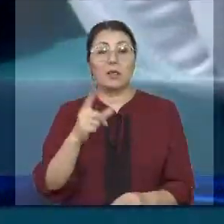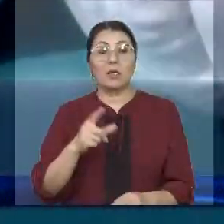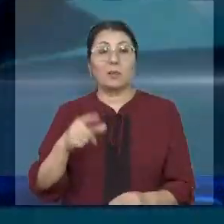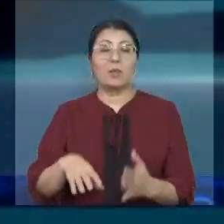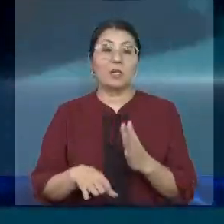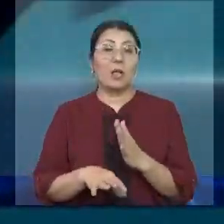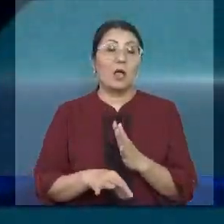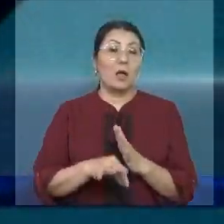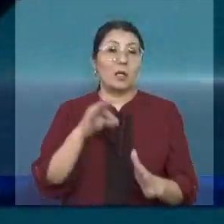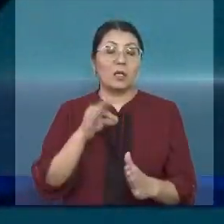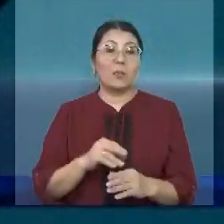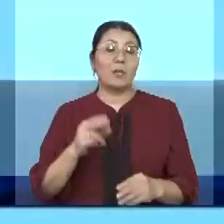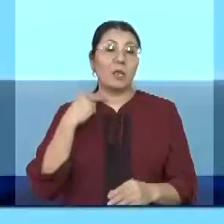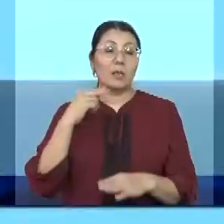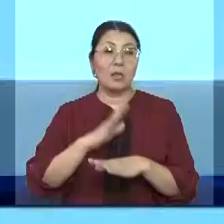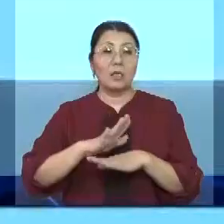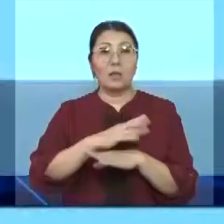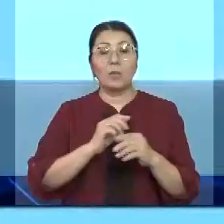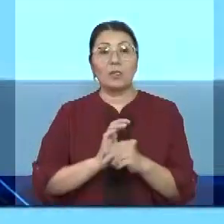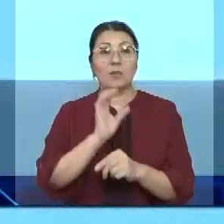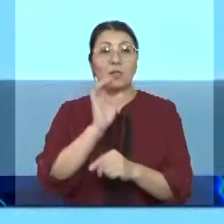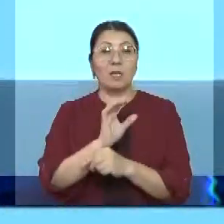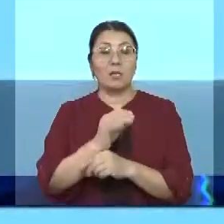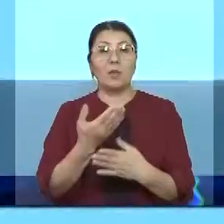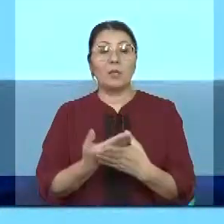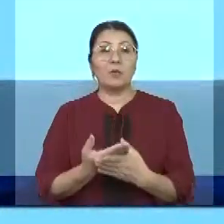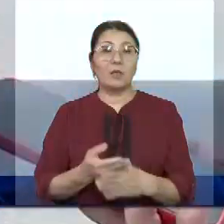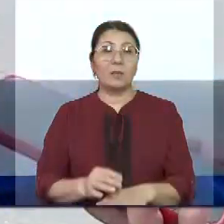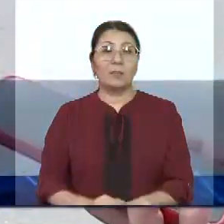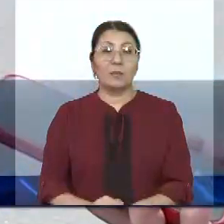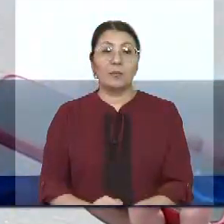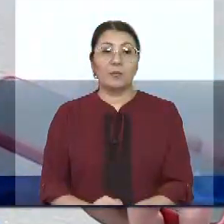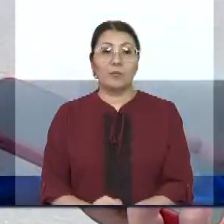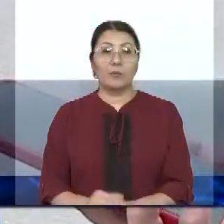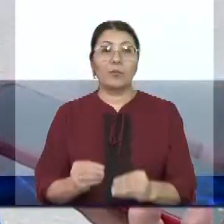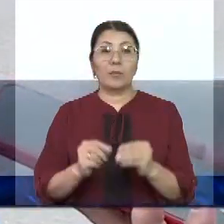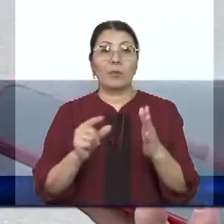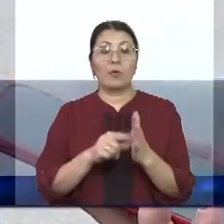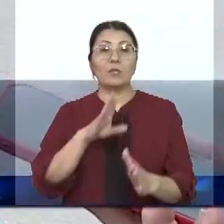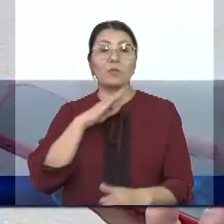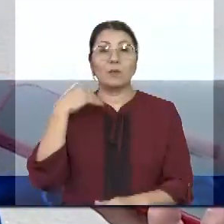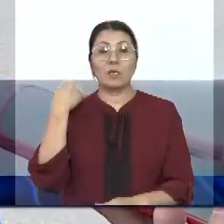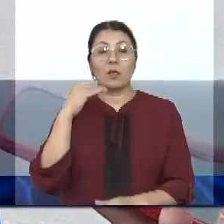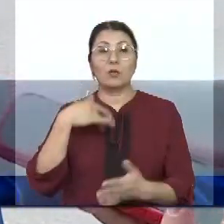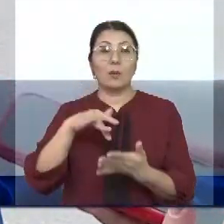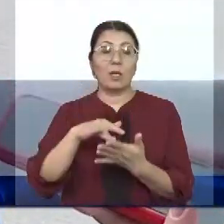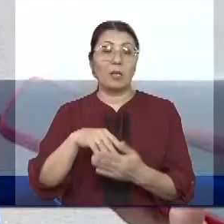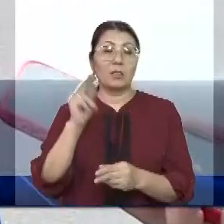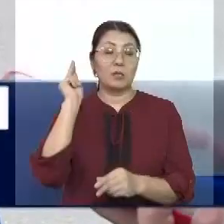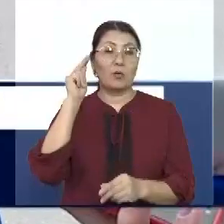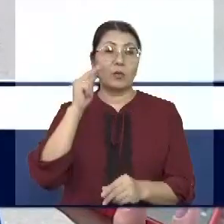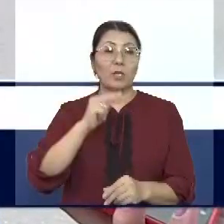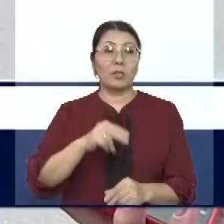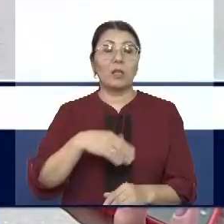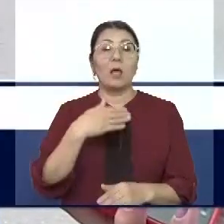шетелдерге жіберіледі. Институт әлемнің озық оқу орындарымен тығыз байланыста. 17 қыз осы Ақтөбе қаласында оқиды.